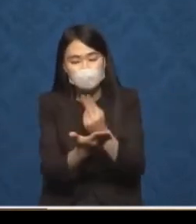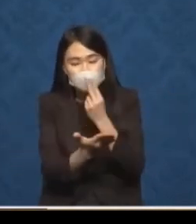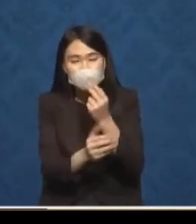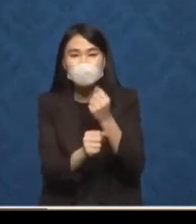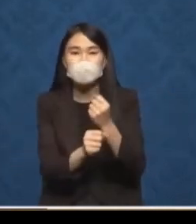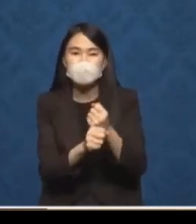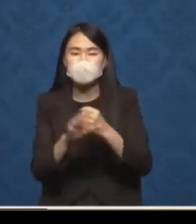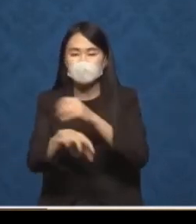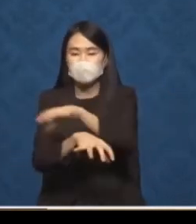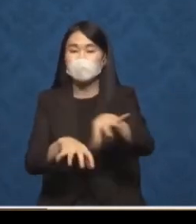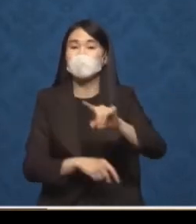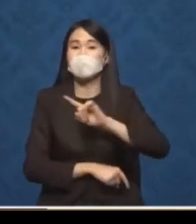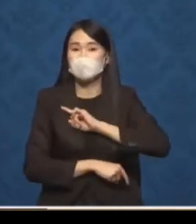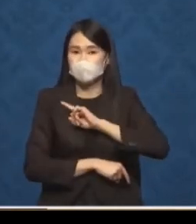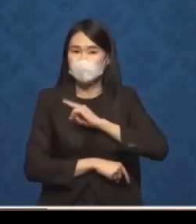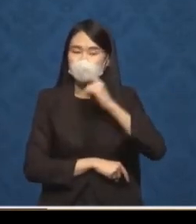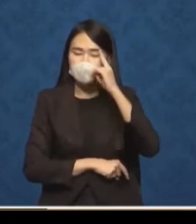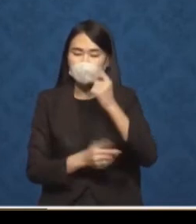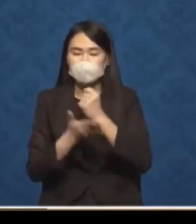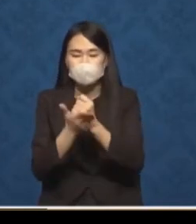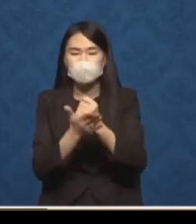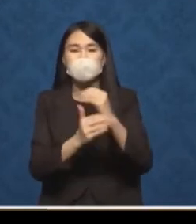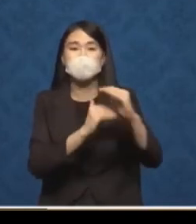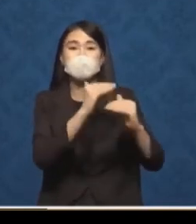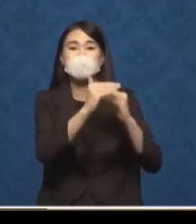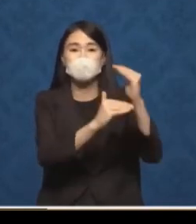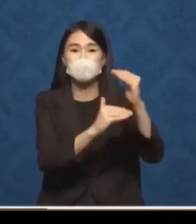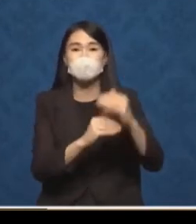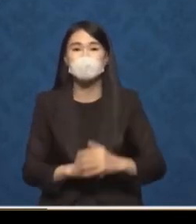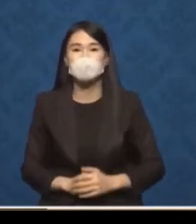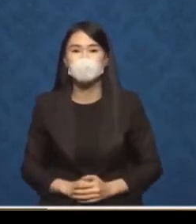และก็หน่วยงานที่เกี่ยวข้องเพื่อที่จะพัฒนาต่อไ